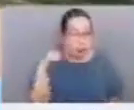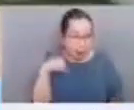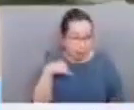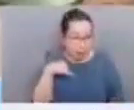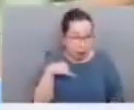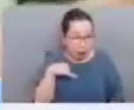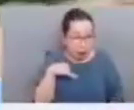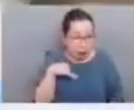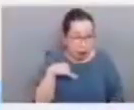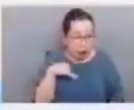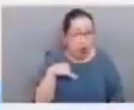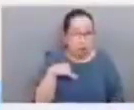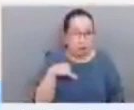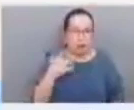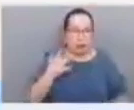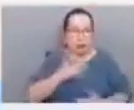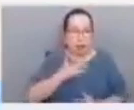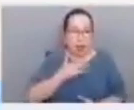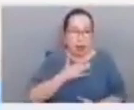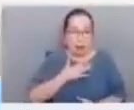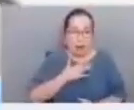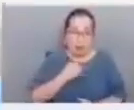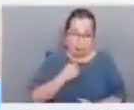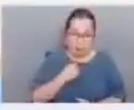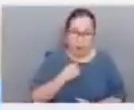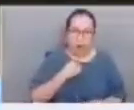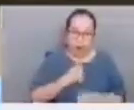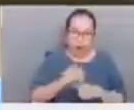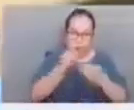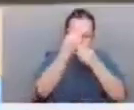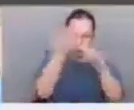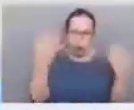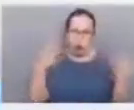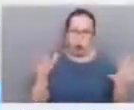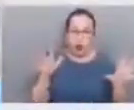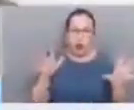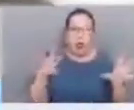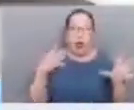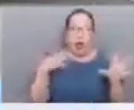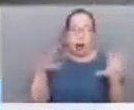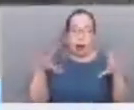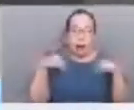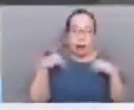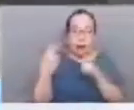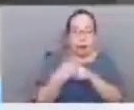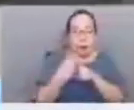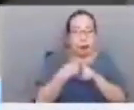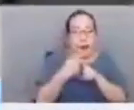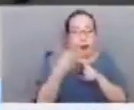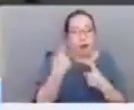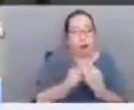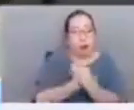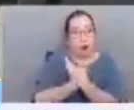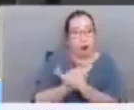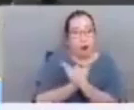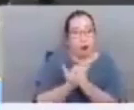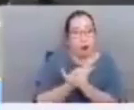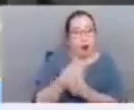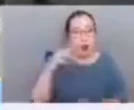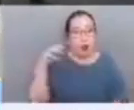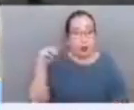time yung sekrake, ito mga teachers natin, mga government employees, umutang na sa iba ng interest